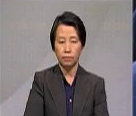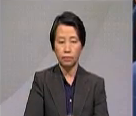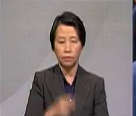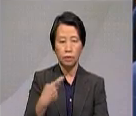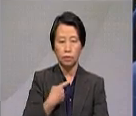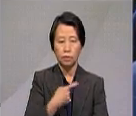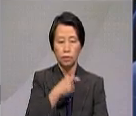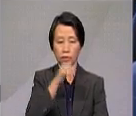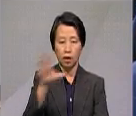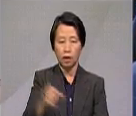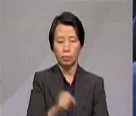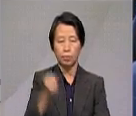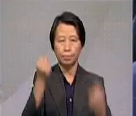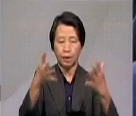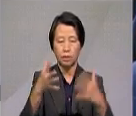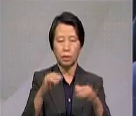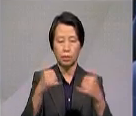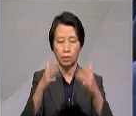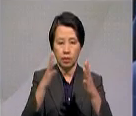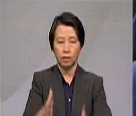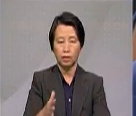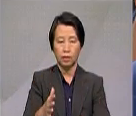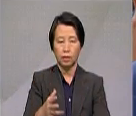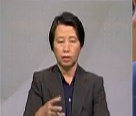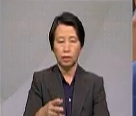kita tak ambil ramai pemain lah kan, tapi kita pilih